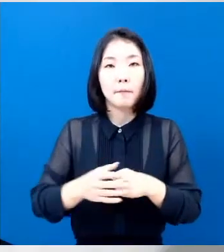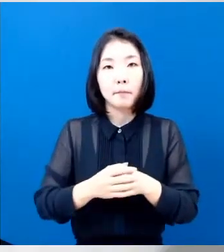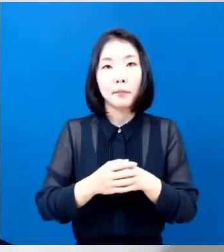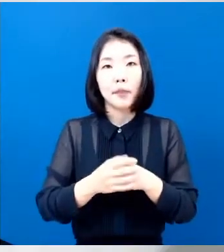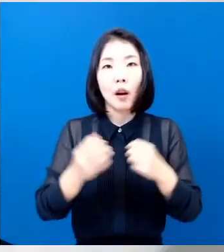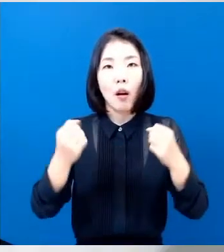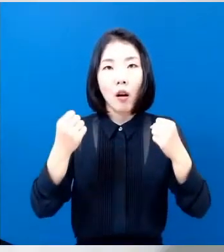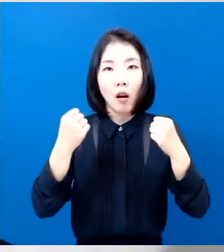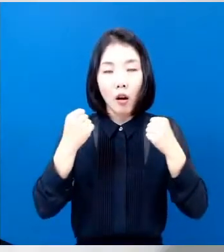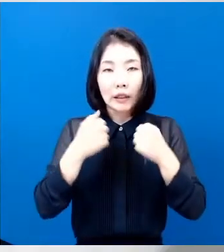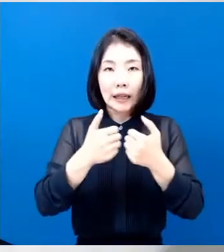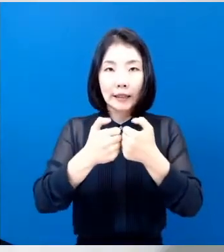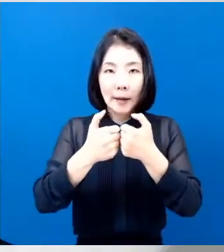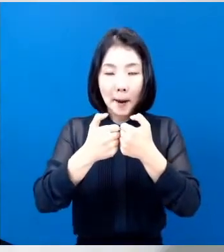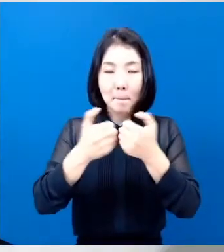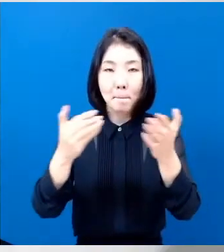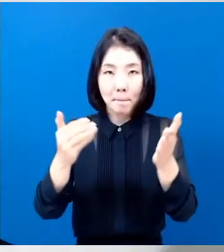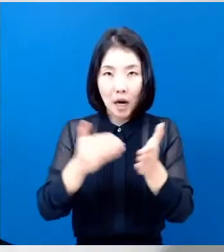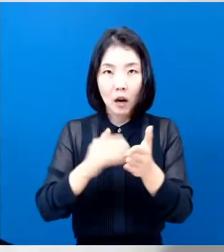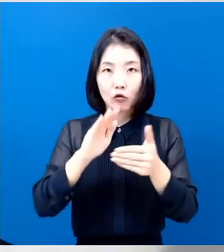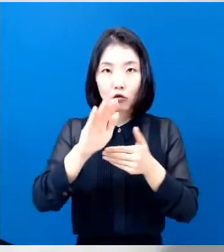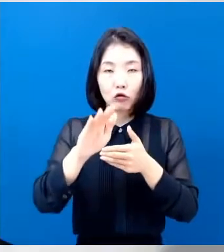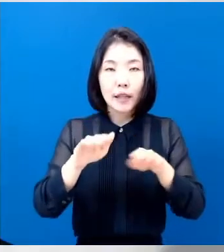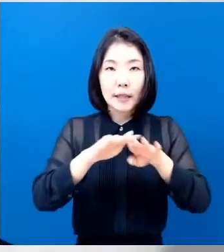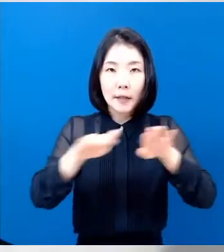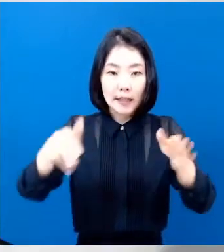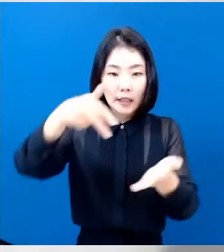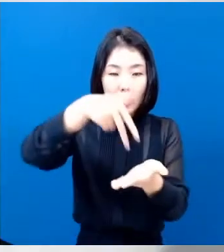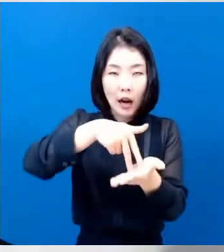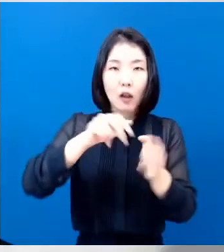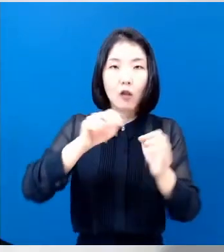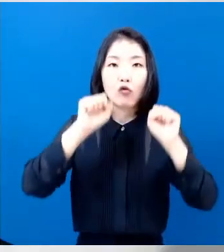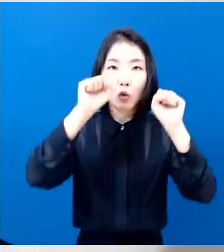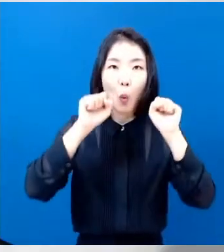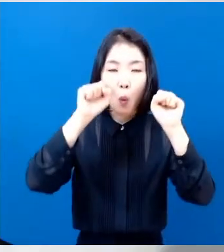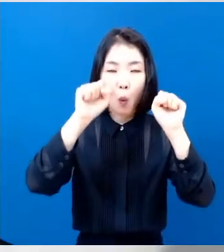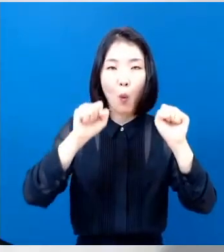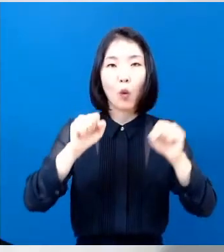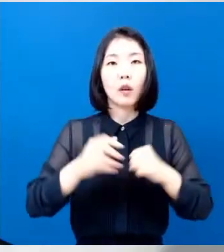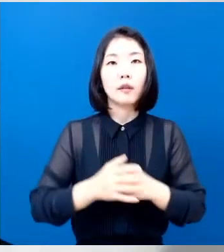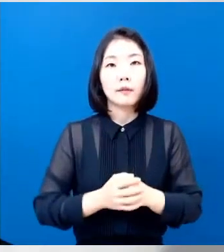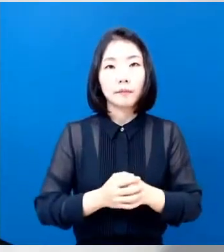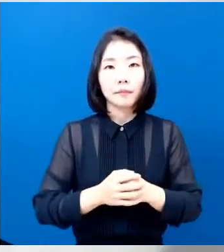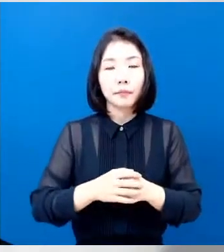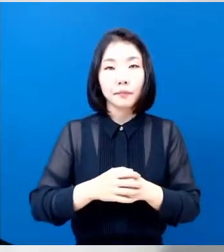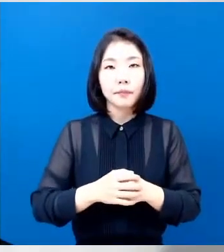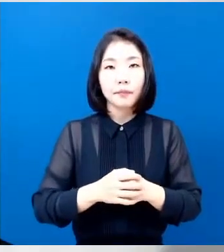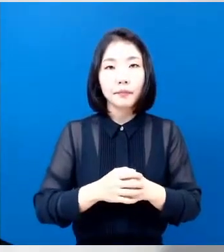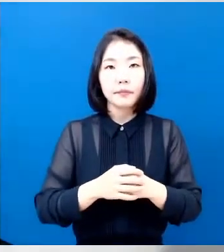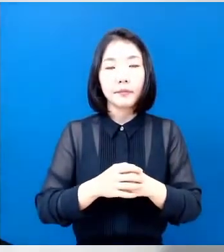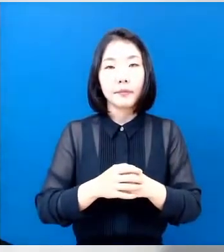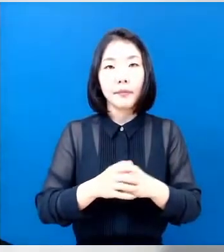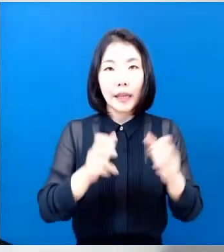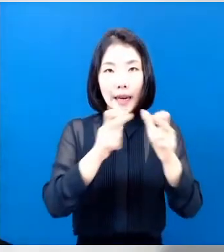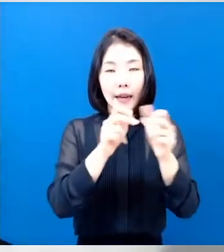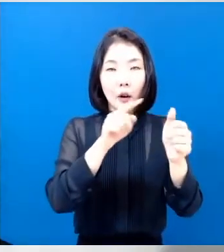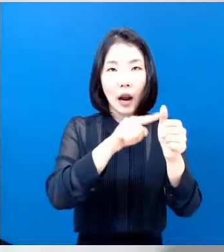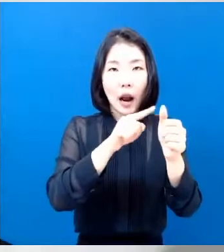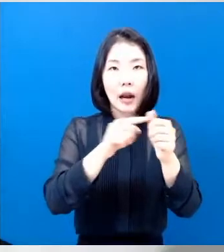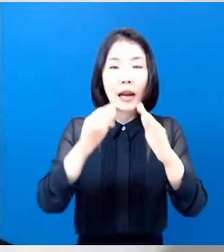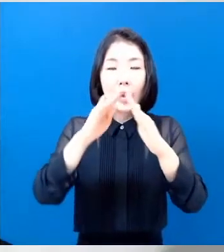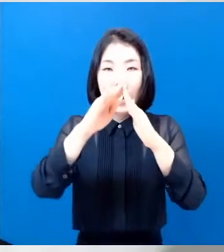건강 상담이 측정이 끝나게 되면 지상 운동 서비스를 실시합니다 장애인 당사자 및 보호자에게